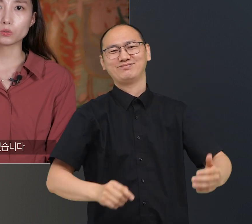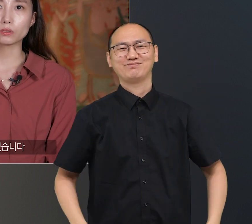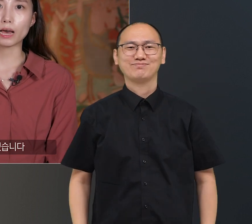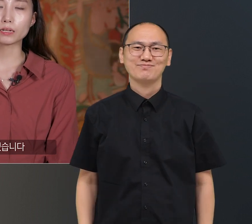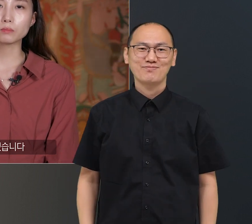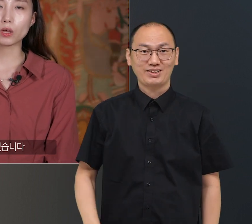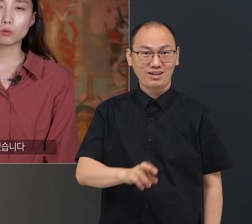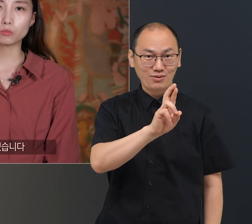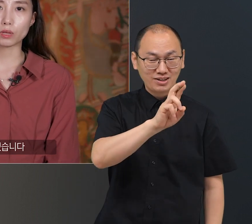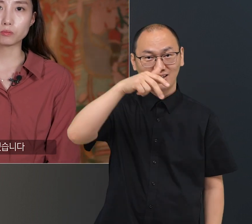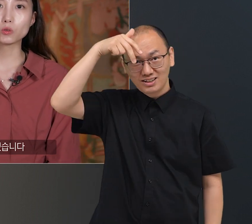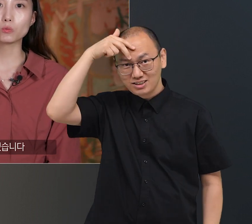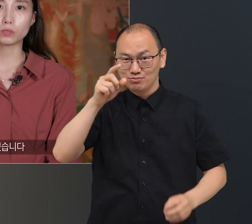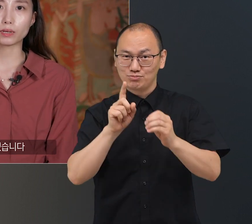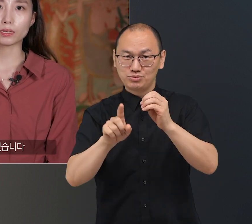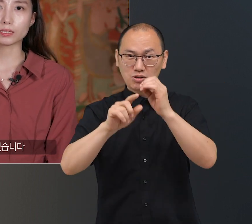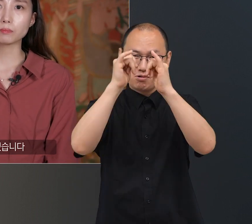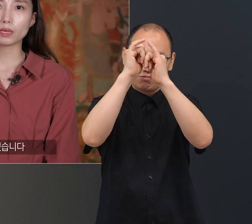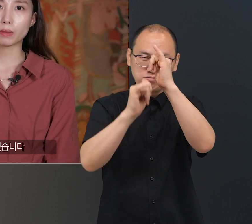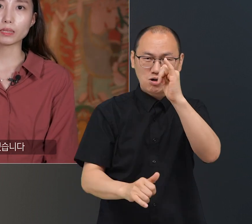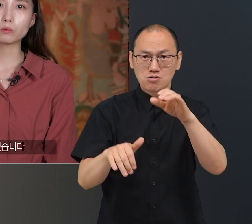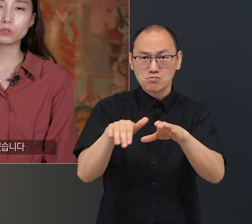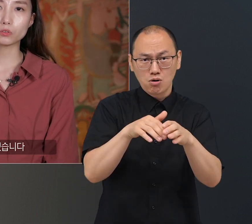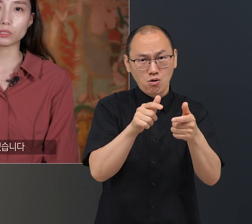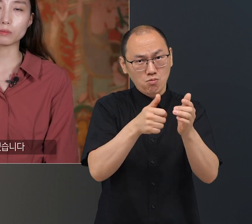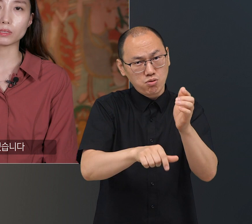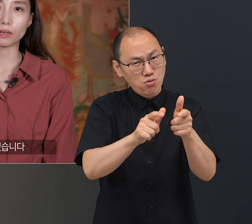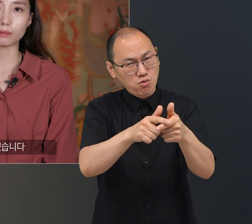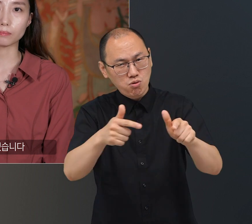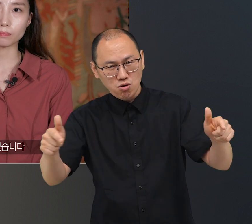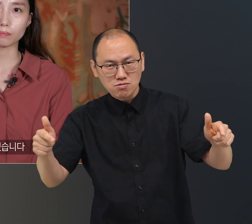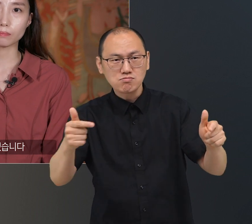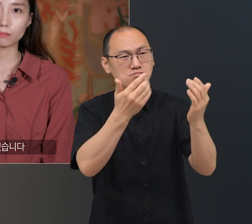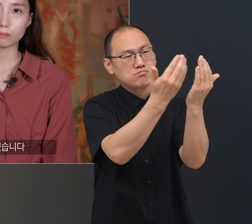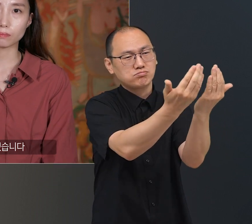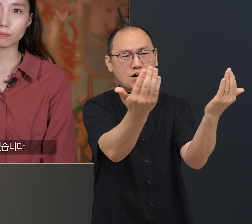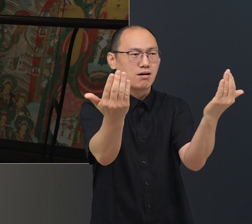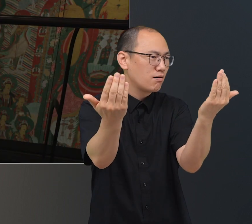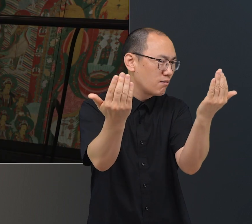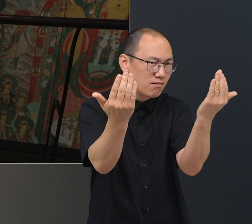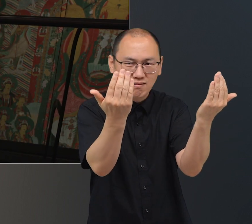비롯해서 조선의 아름다운 문화, 불교 문화까지 함께 만나보실 수 있습니다.